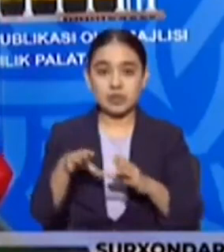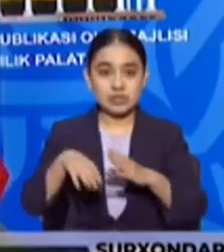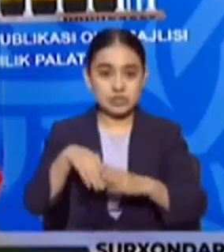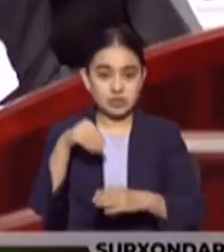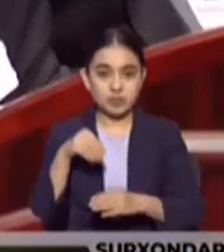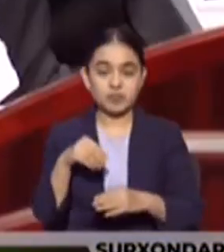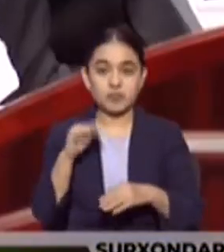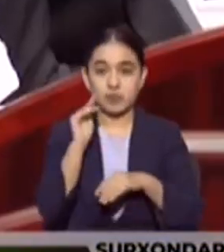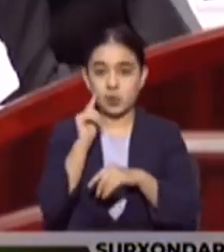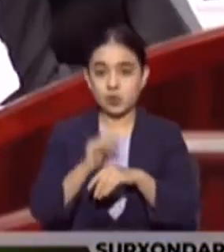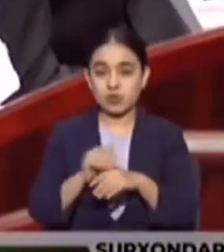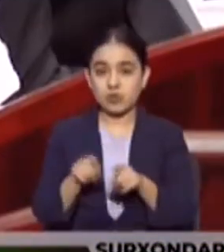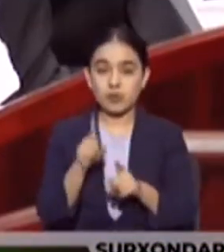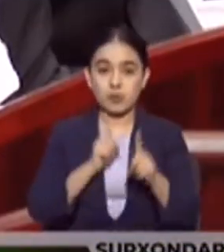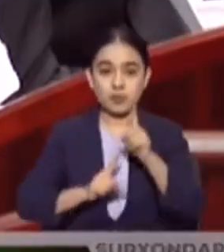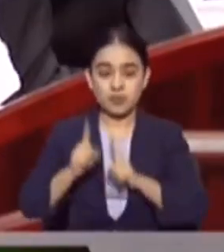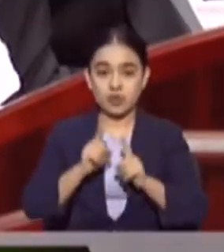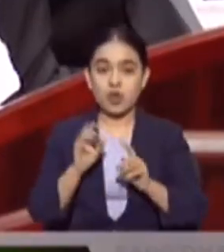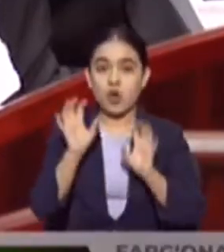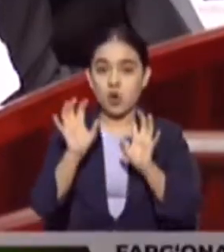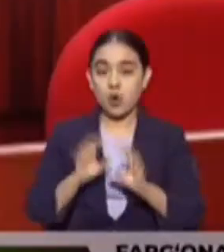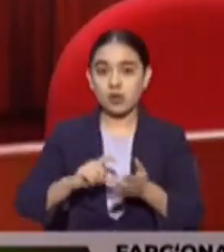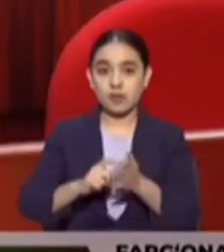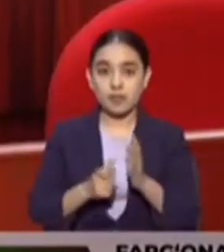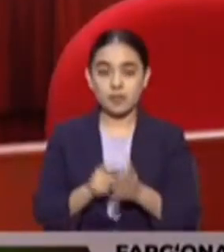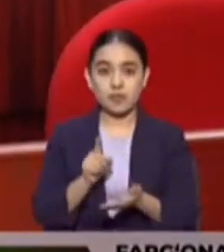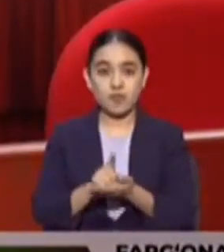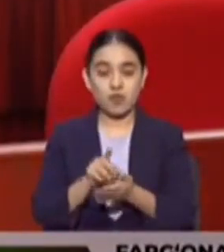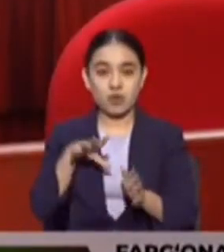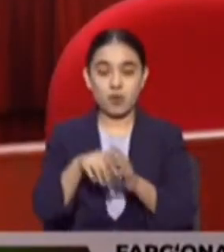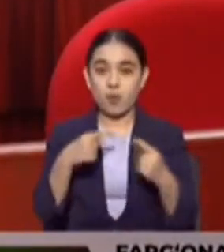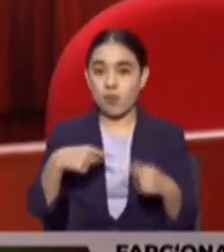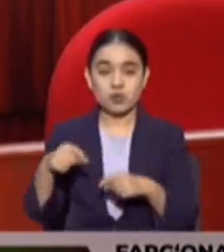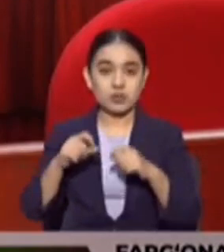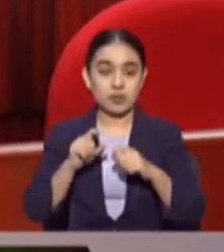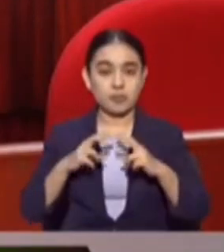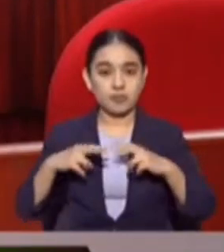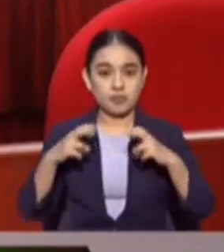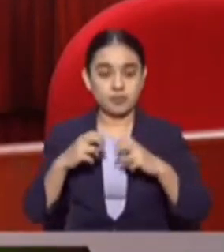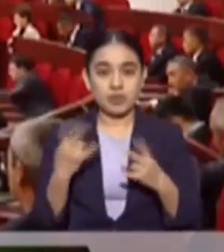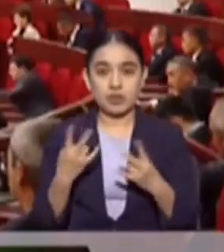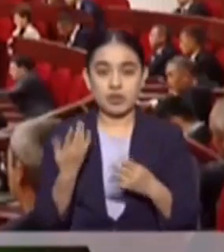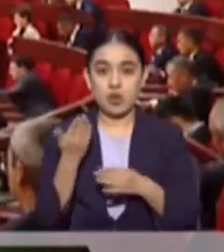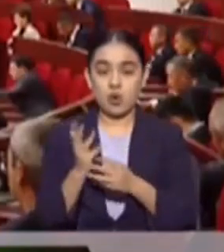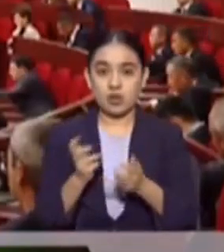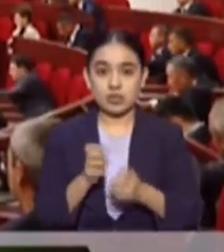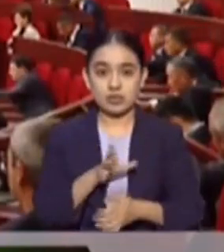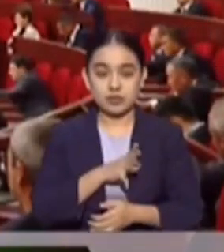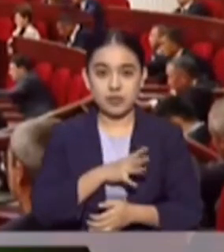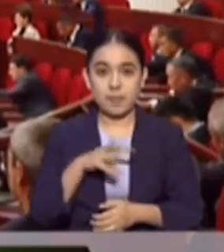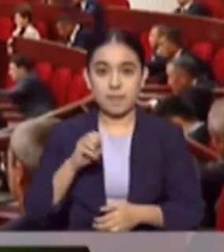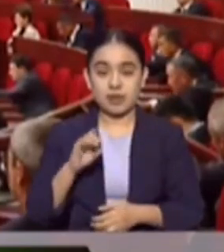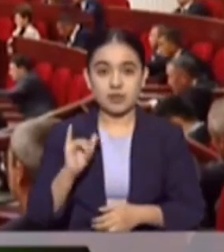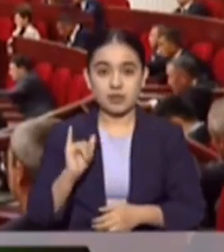saylanishi nazarda tutilgan. Shuningdek, majlisda qonunchilik palatasi vakolatiga kiruvchi boshqa masalalar ko'rib chiqilib, tegishli qarorlar qabul qilindi.